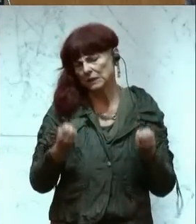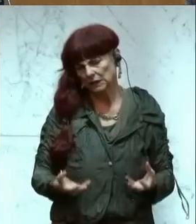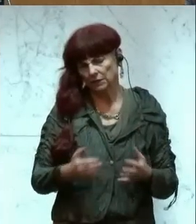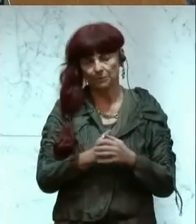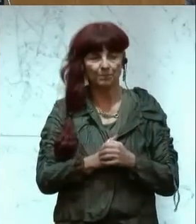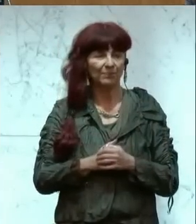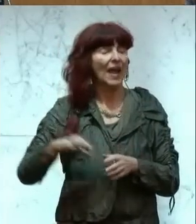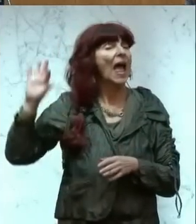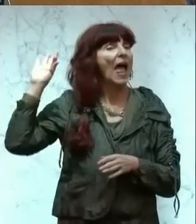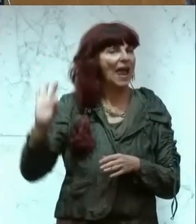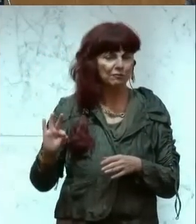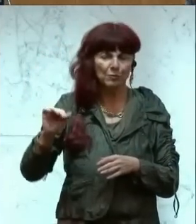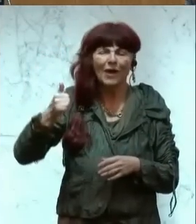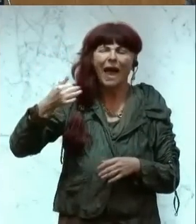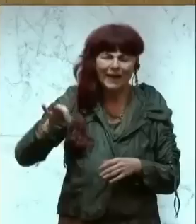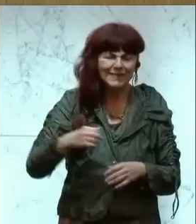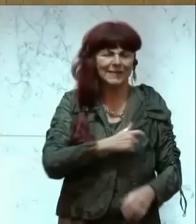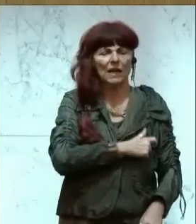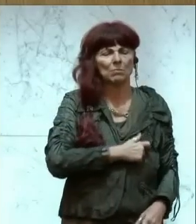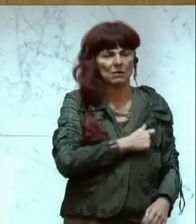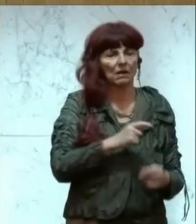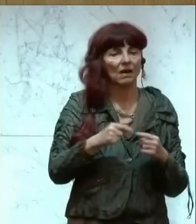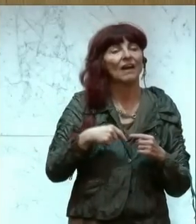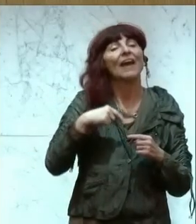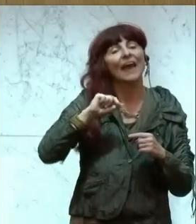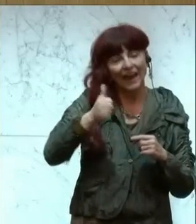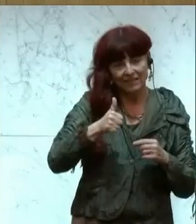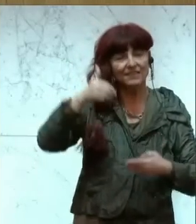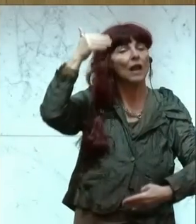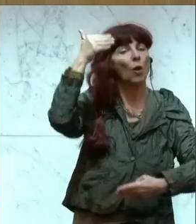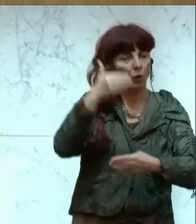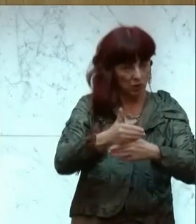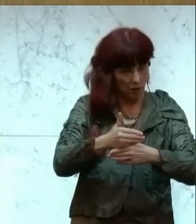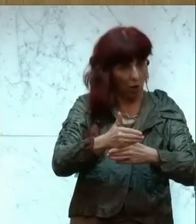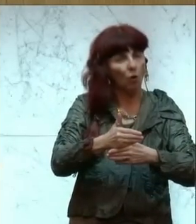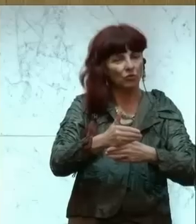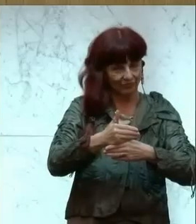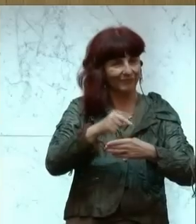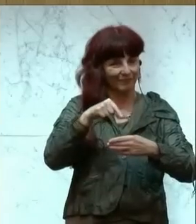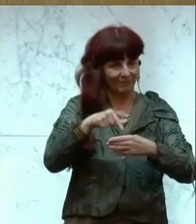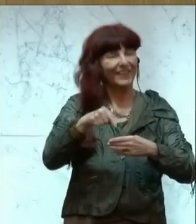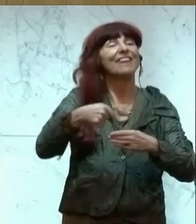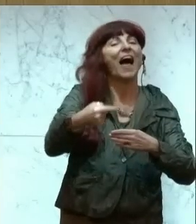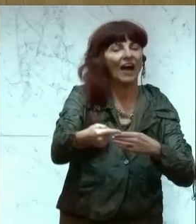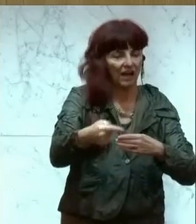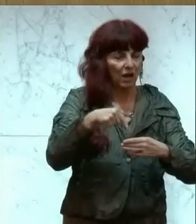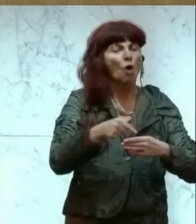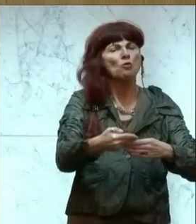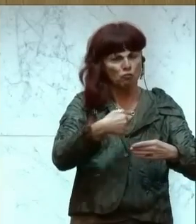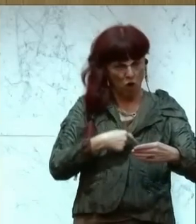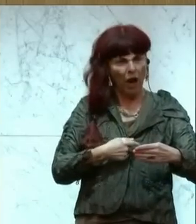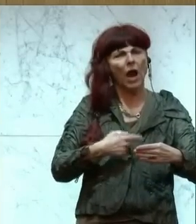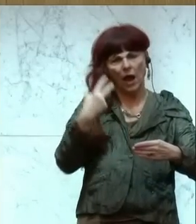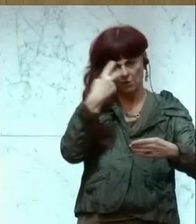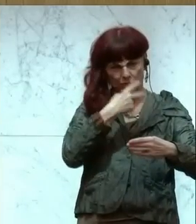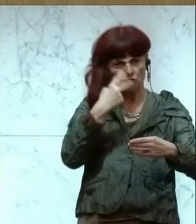war die einzige Fraktion, die nach dem ersten Lockdown, ja, da haben wir mitgestimmt. Das war zu einem Zeitpunkt, als die Situation